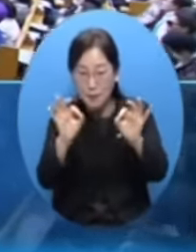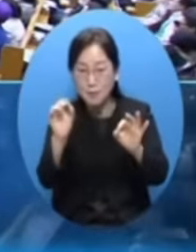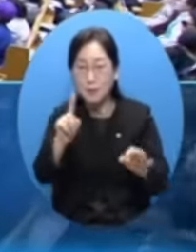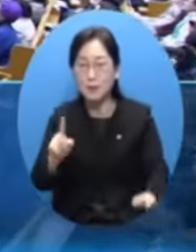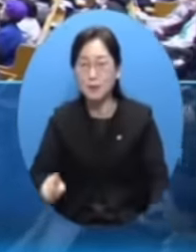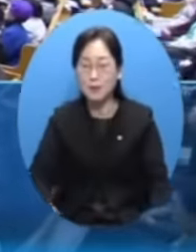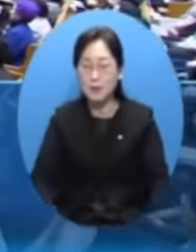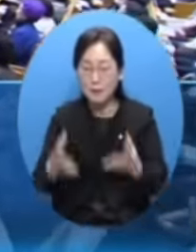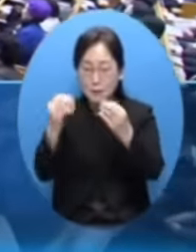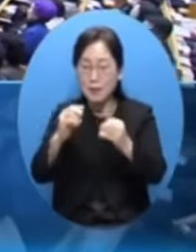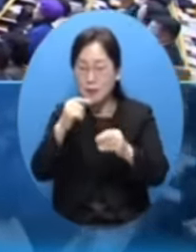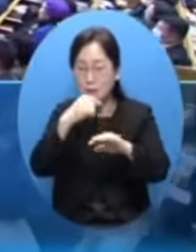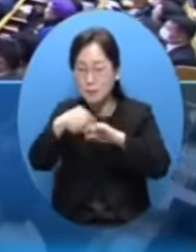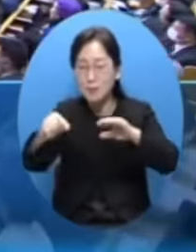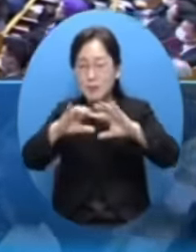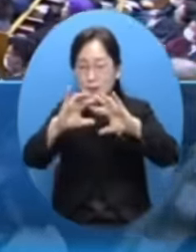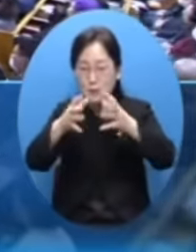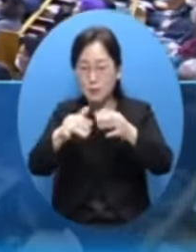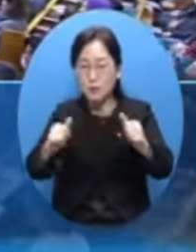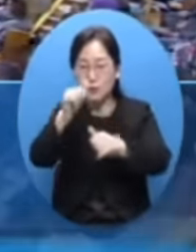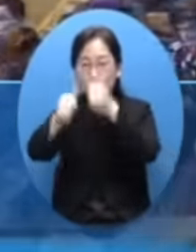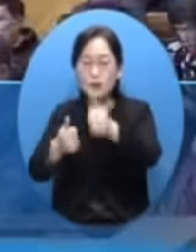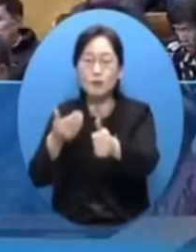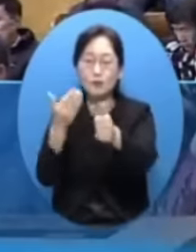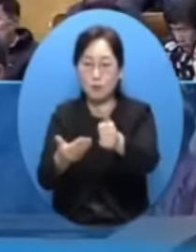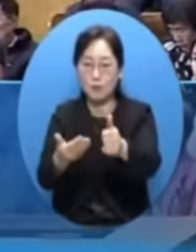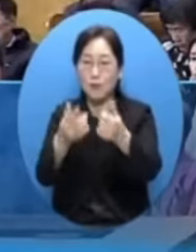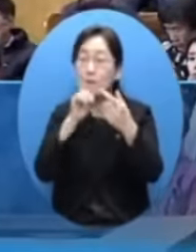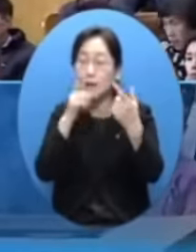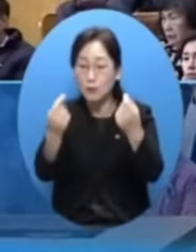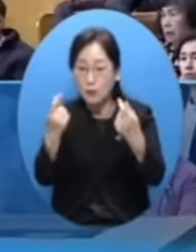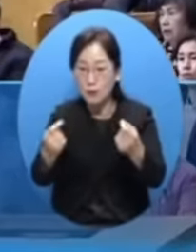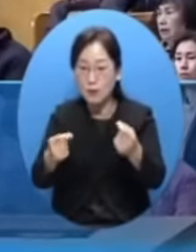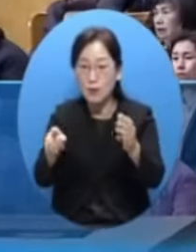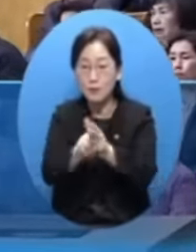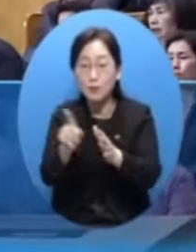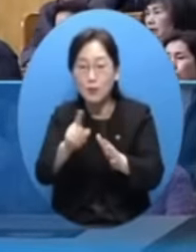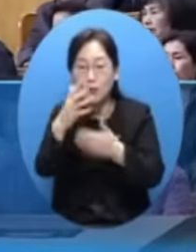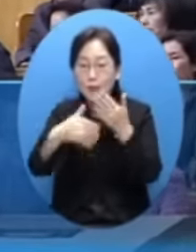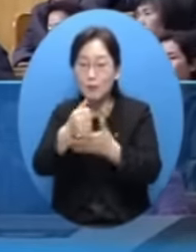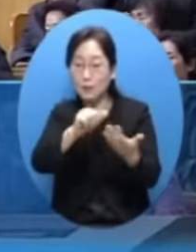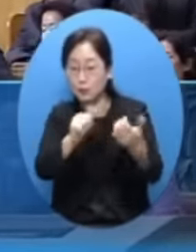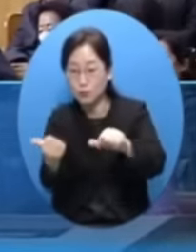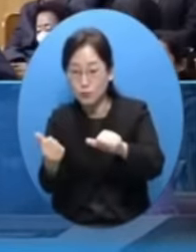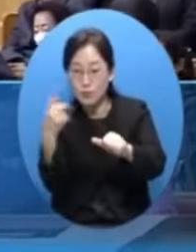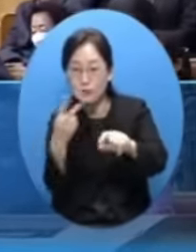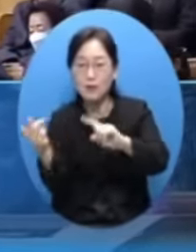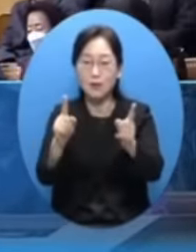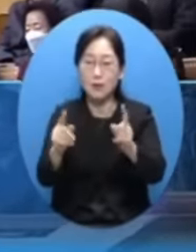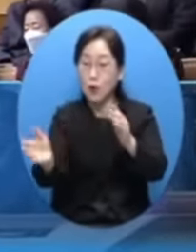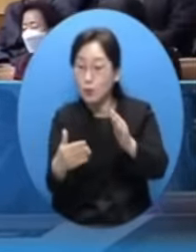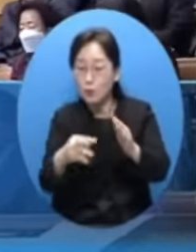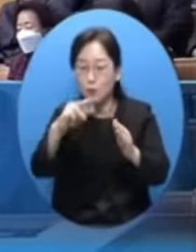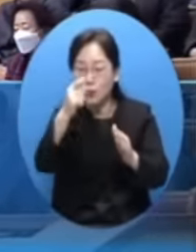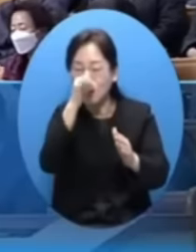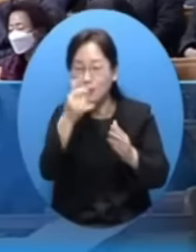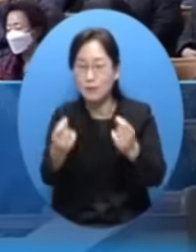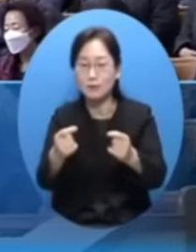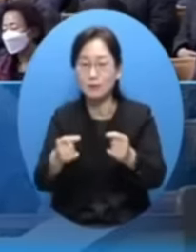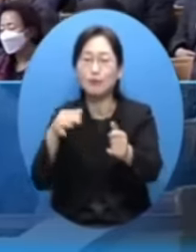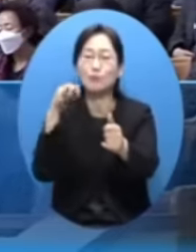많은 민족의 조상으로 세웠다 하신 것 같으니 그가 믿은 바 하나님은 죽은 자를 살리시며 없는 것을 있는 것으로 부르시는